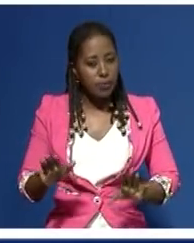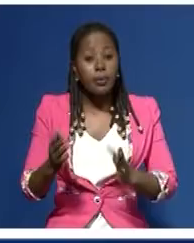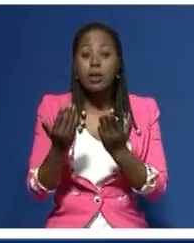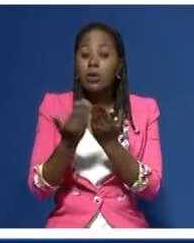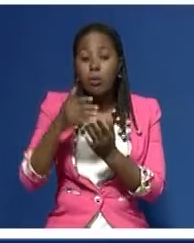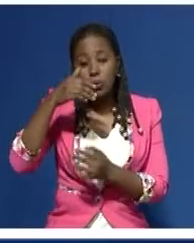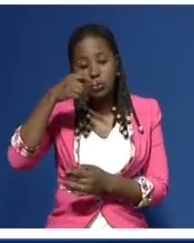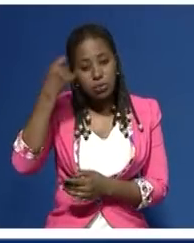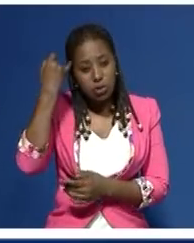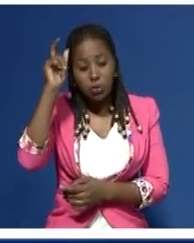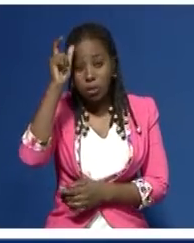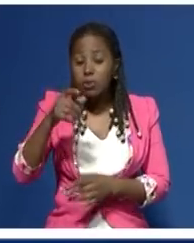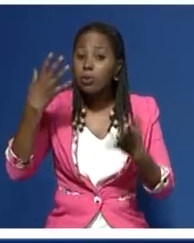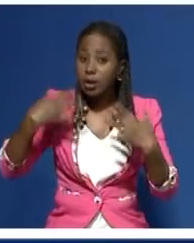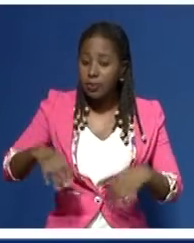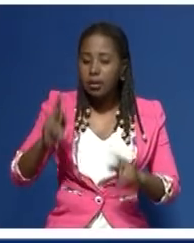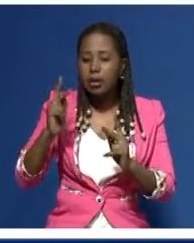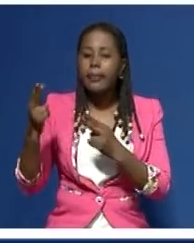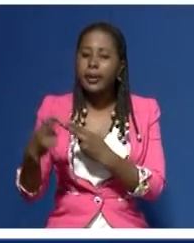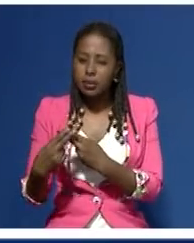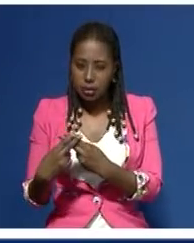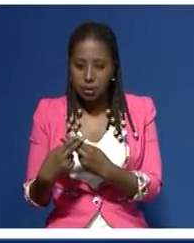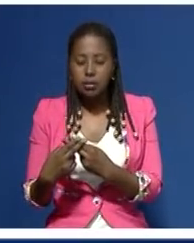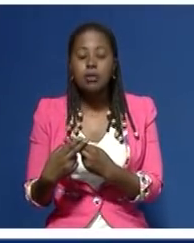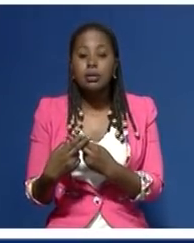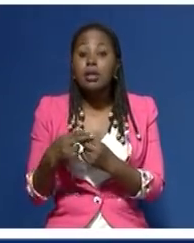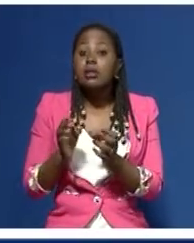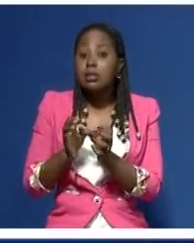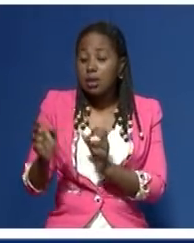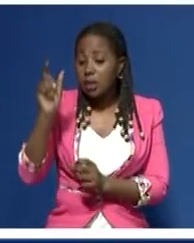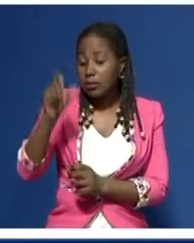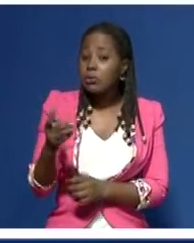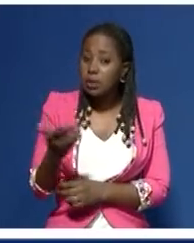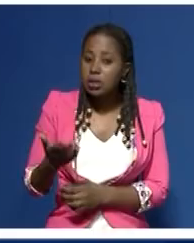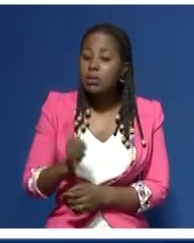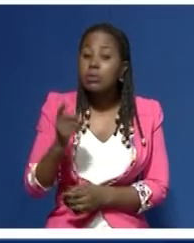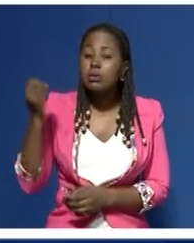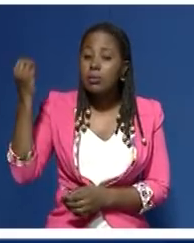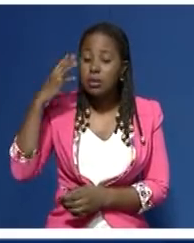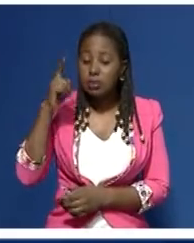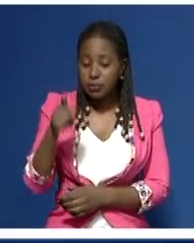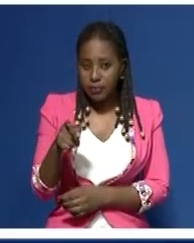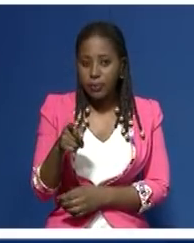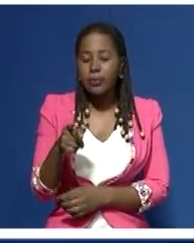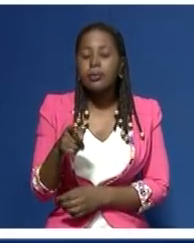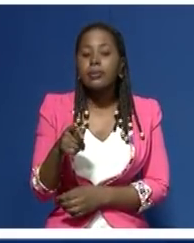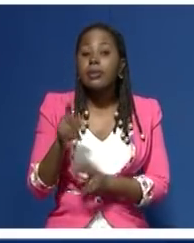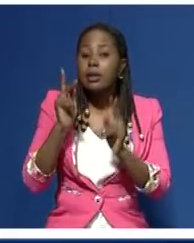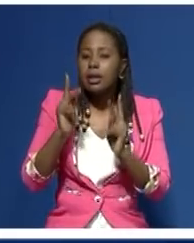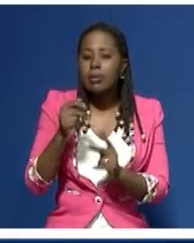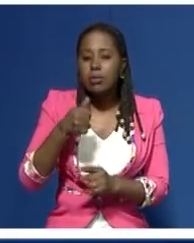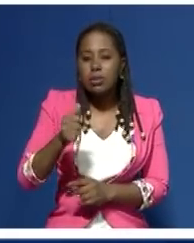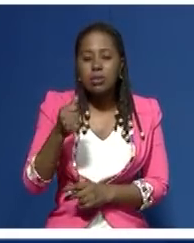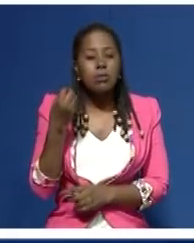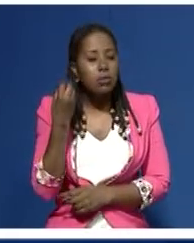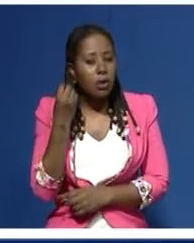omba ushauri wa watu wa afya kama madaktari. Jitenge na watu wengine ili usiwaambukize. Kama